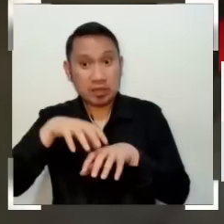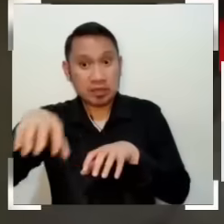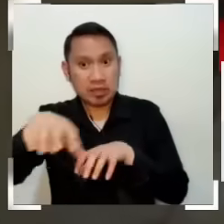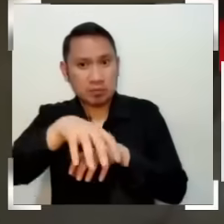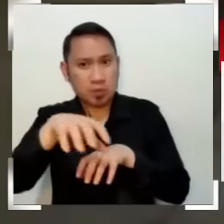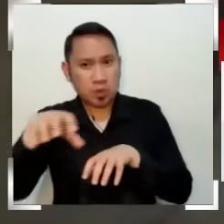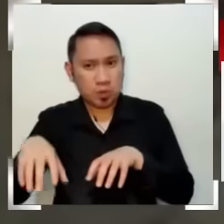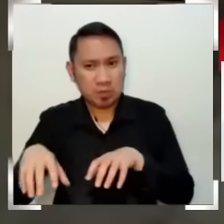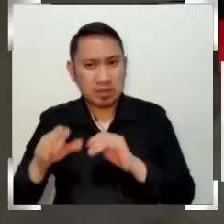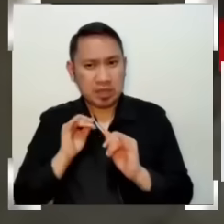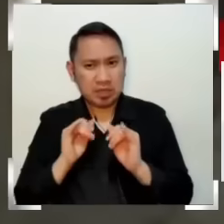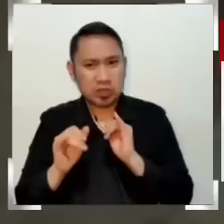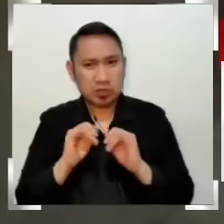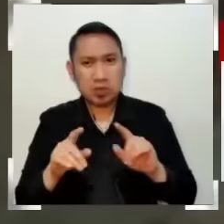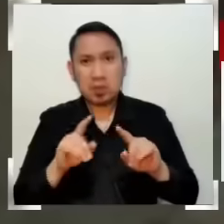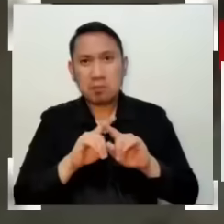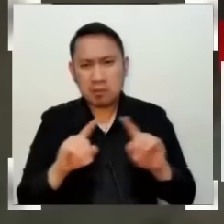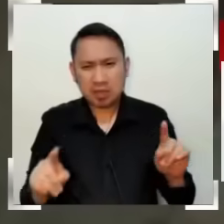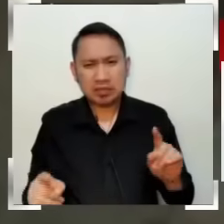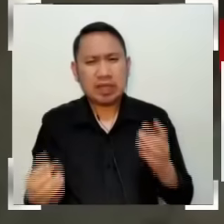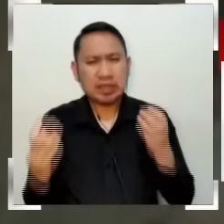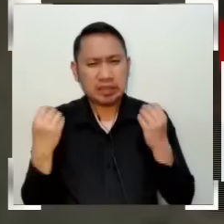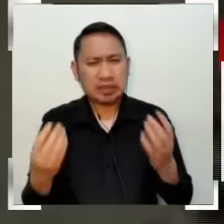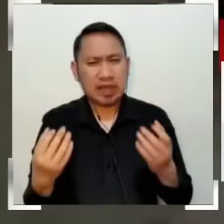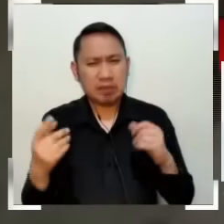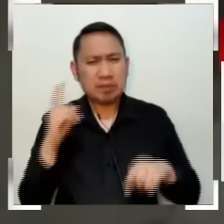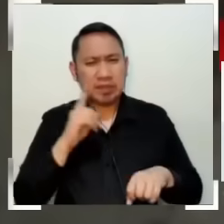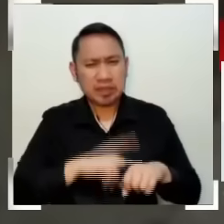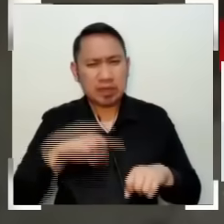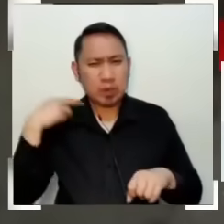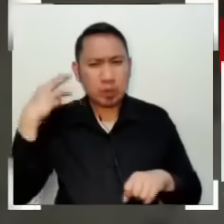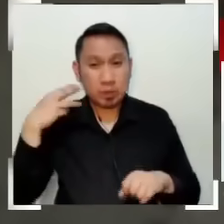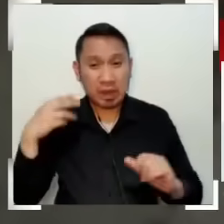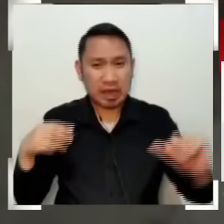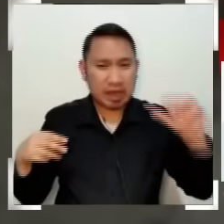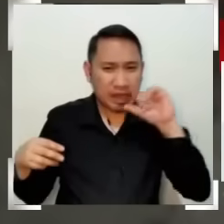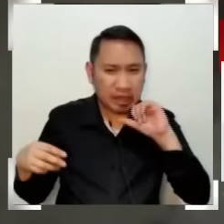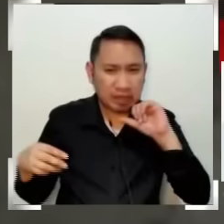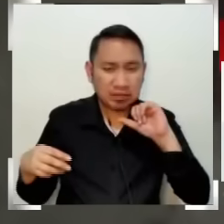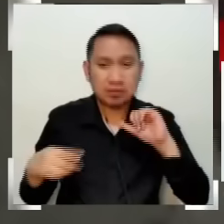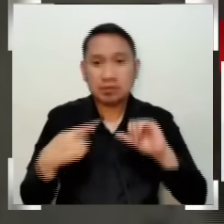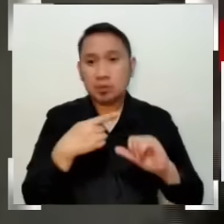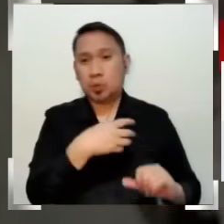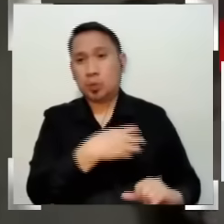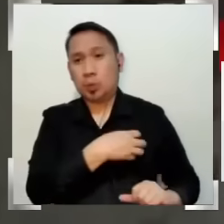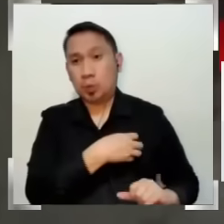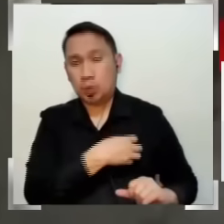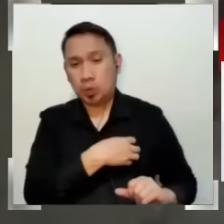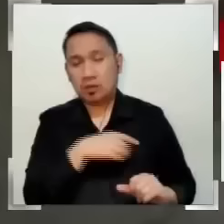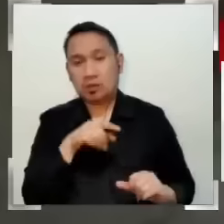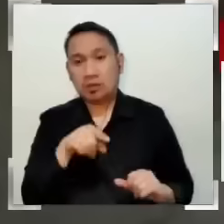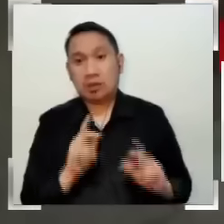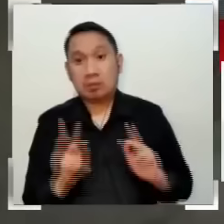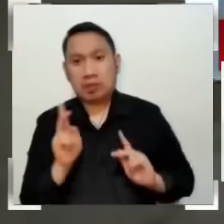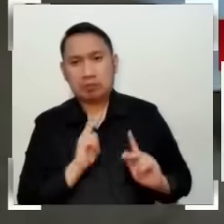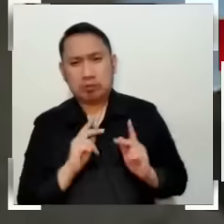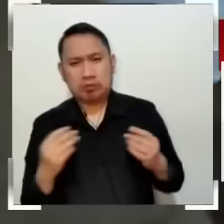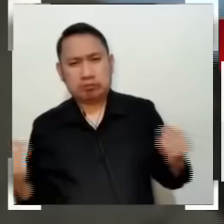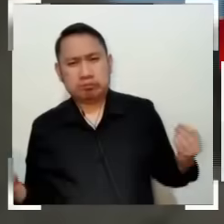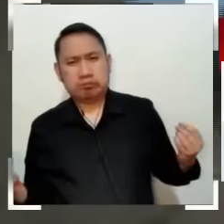beses na raw siyang nagwawala at nagpapaputok kapag lasing. Dahil pulis, kinatatakutan daw siya kaya hindi sila